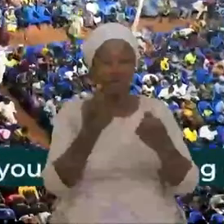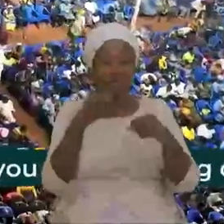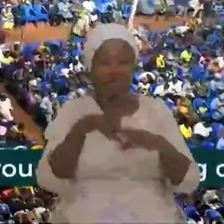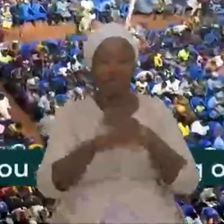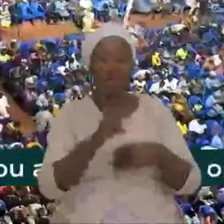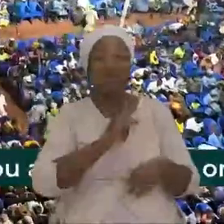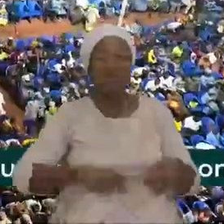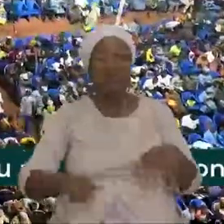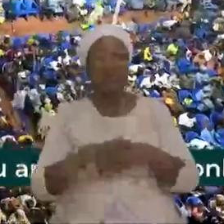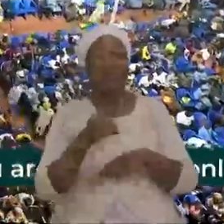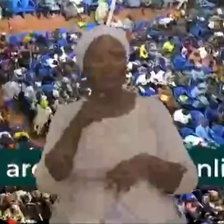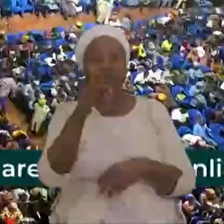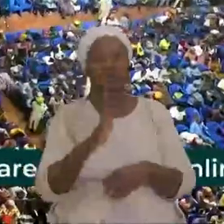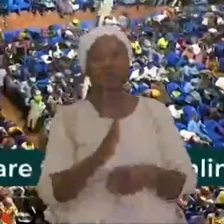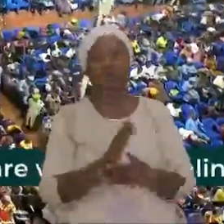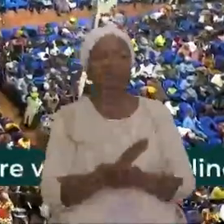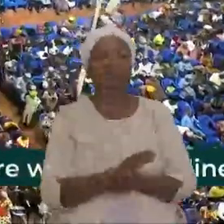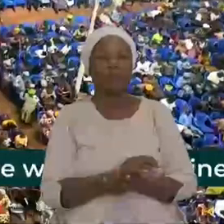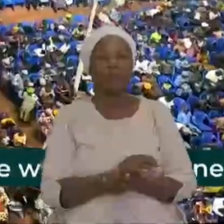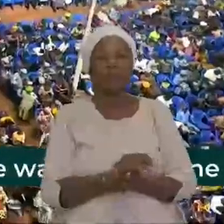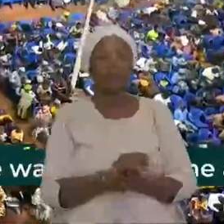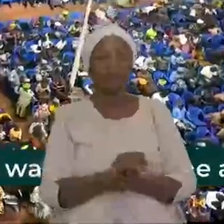Vous êtes maintenant dans le royaume de Dieu.